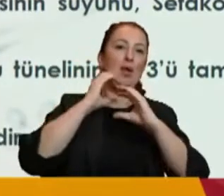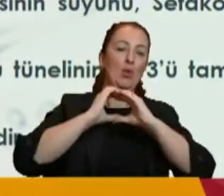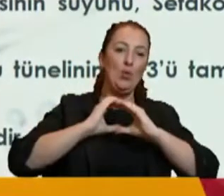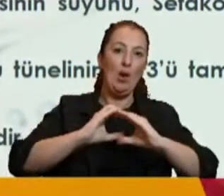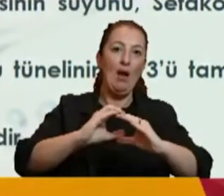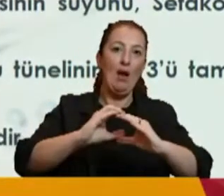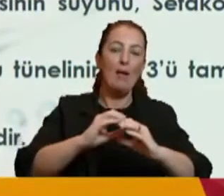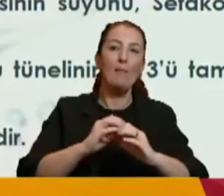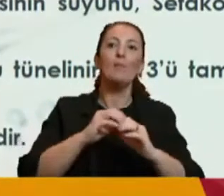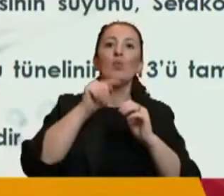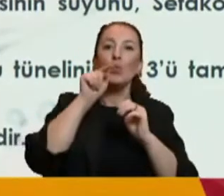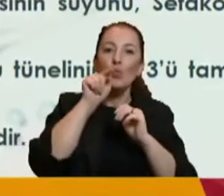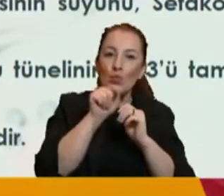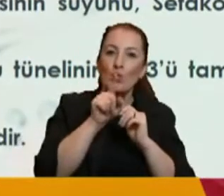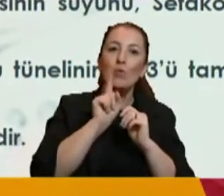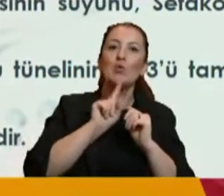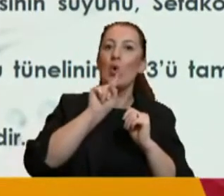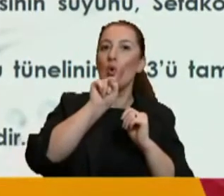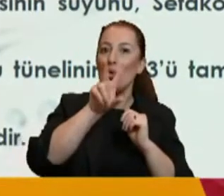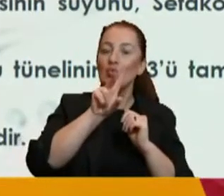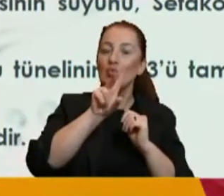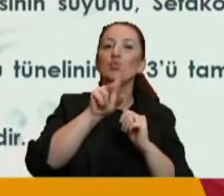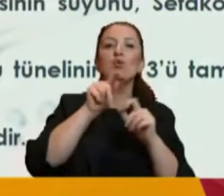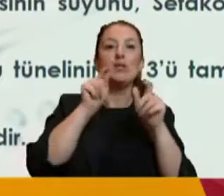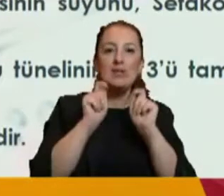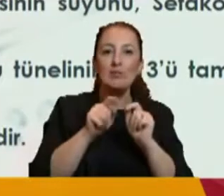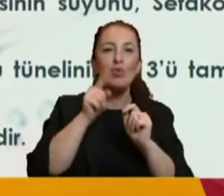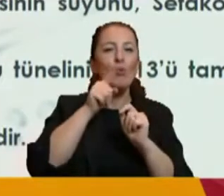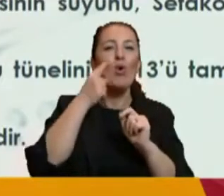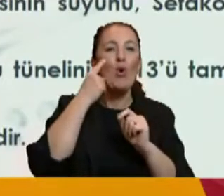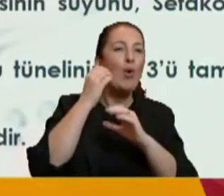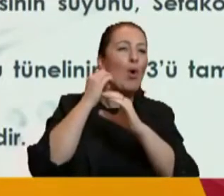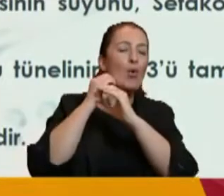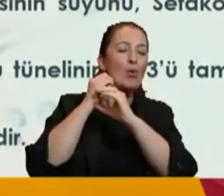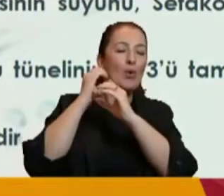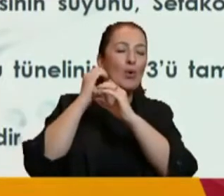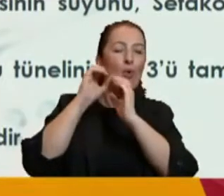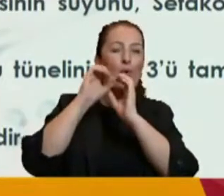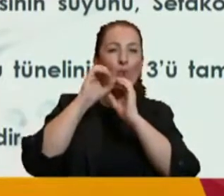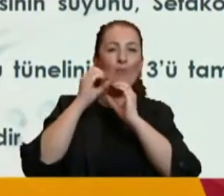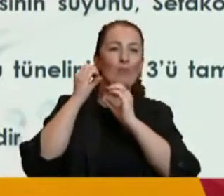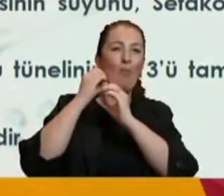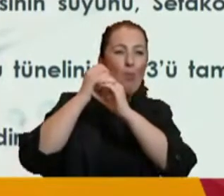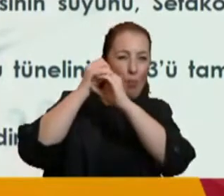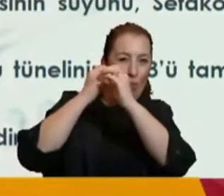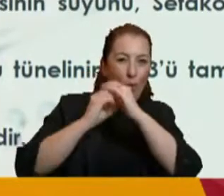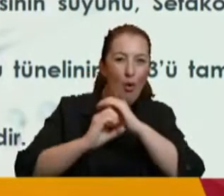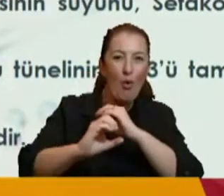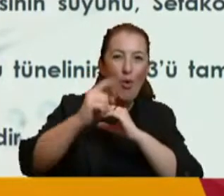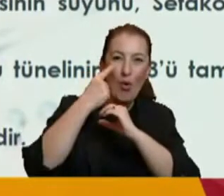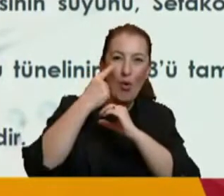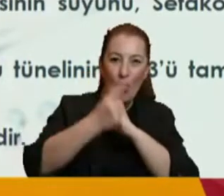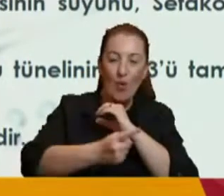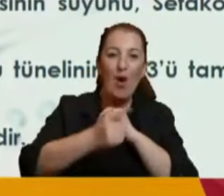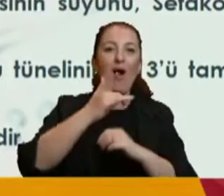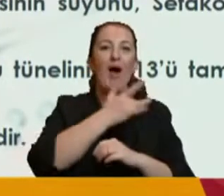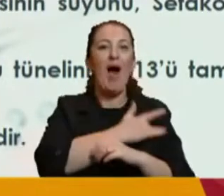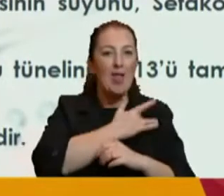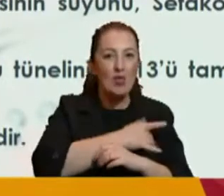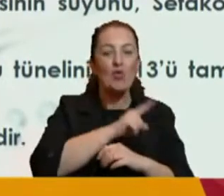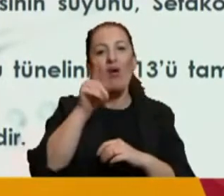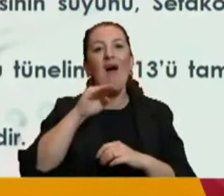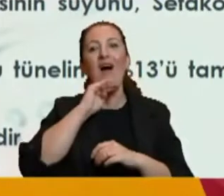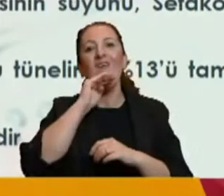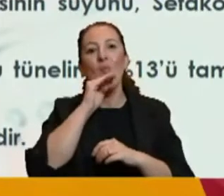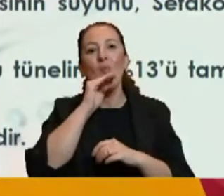bunun yüzü 13'ü tamamlandı bu tünelin amacı da o da Anadolu yakasından Avrupa yakasına